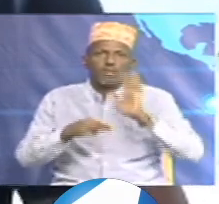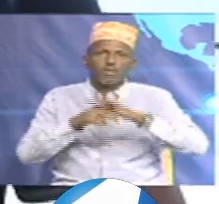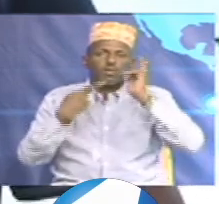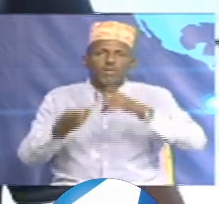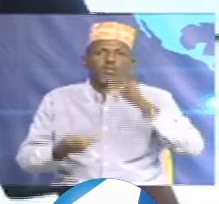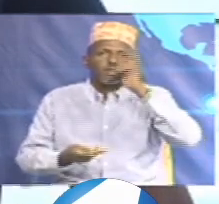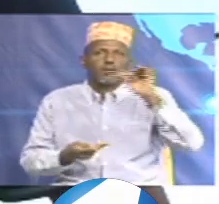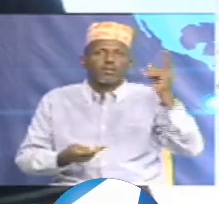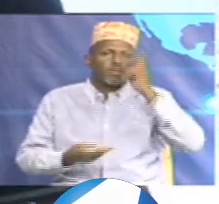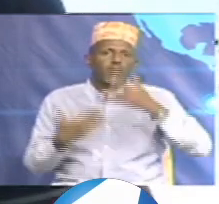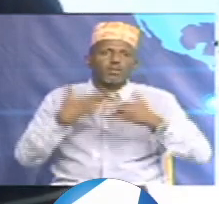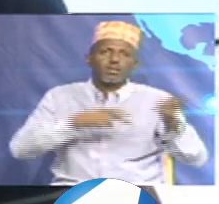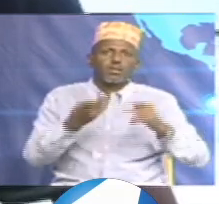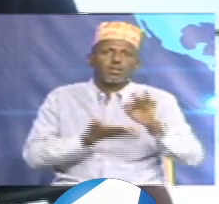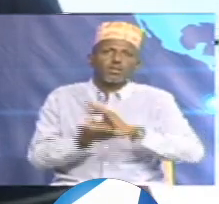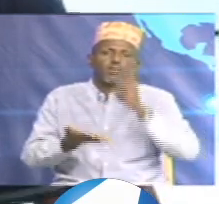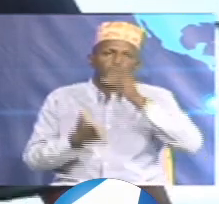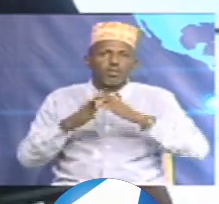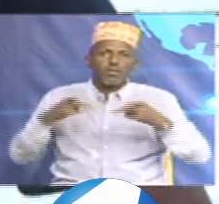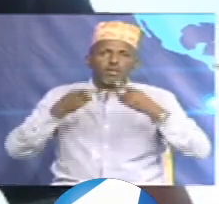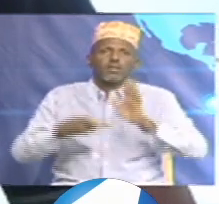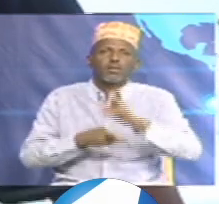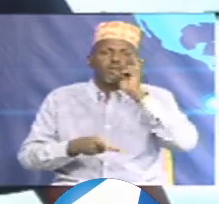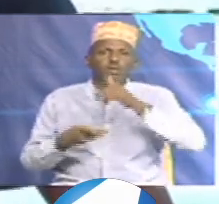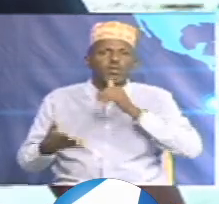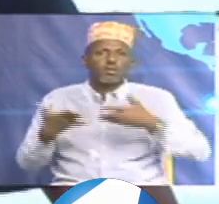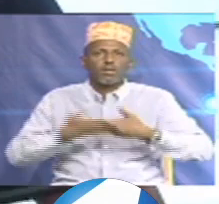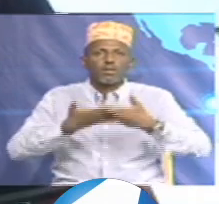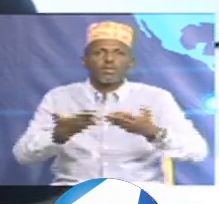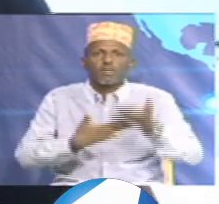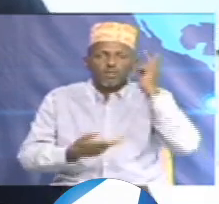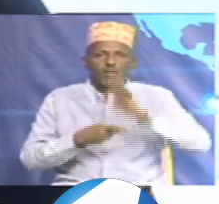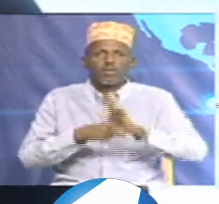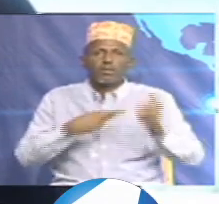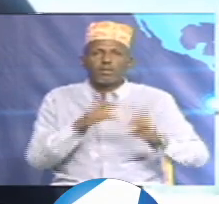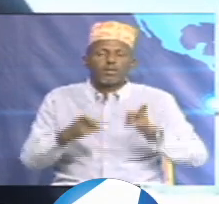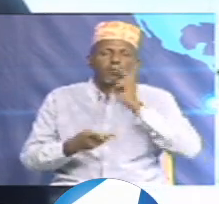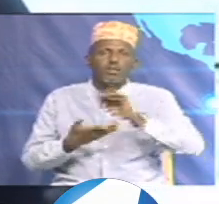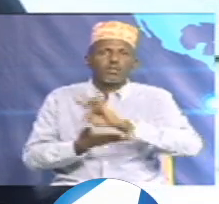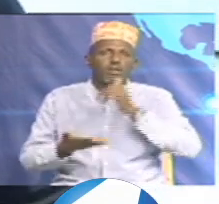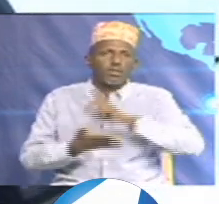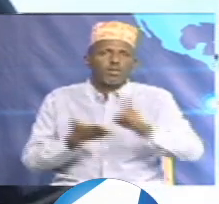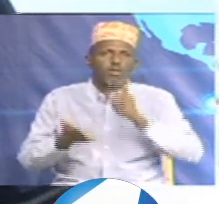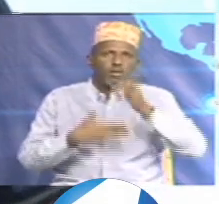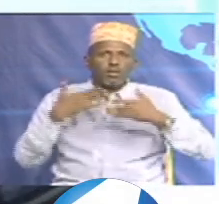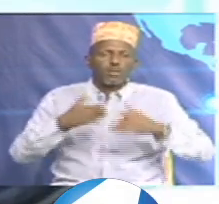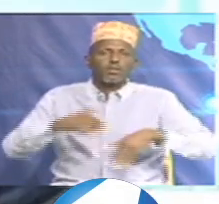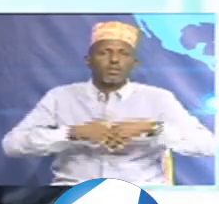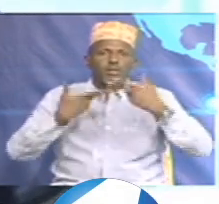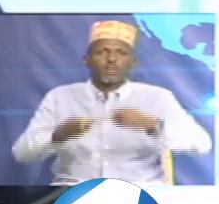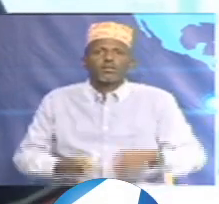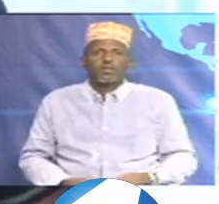Aoud Abdi Didar, qui ont contribué par leur dévotion à la promotion et à la pratique de ces disciplines sportives.